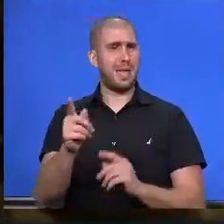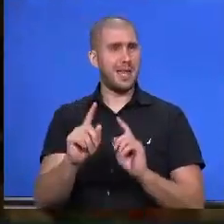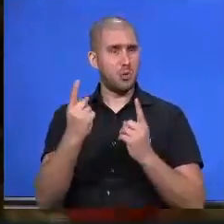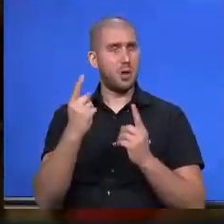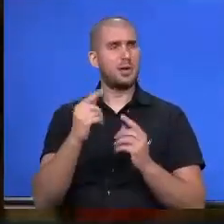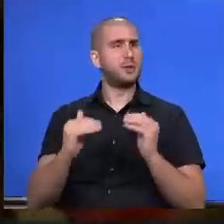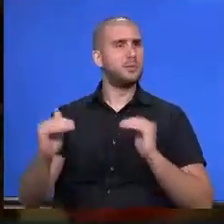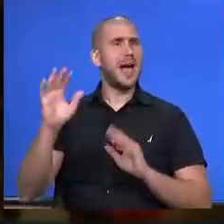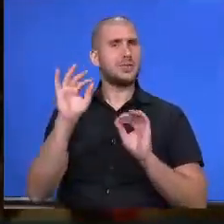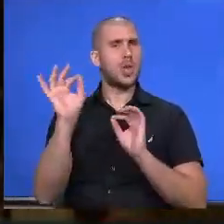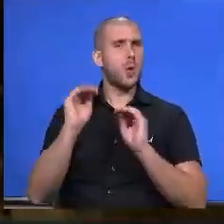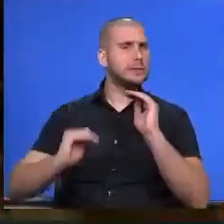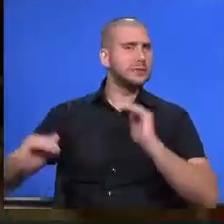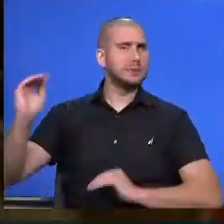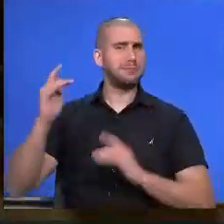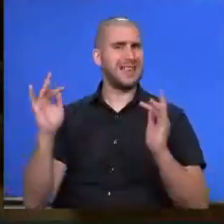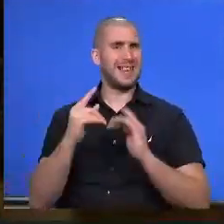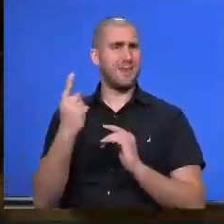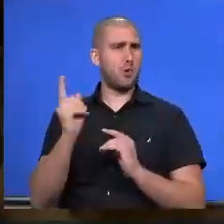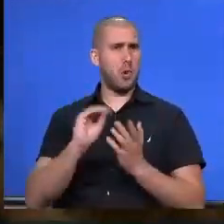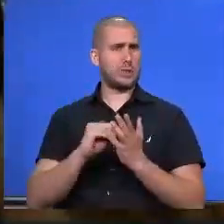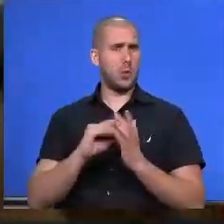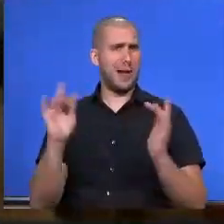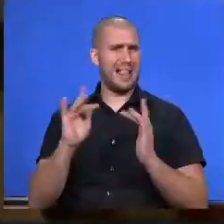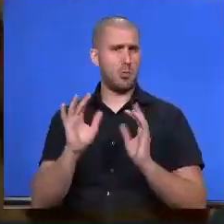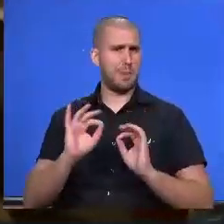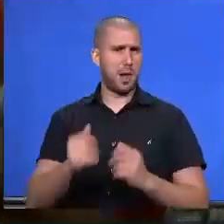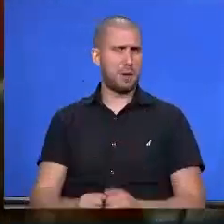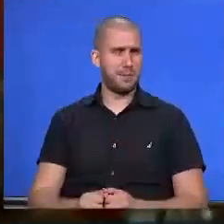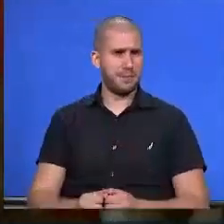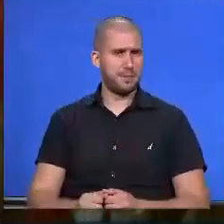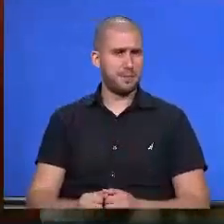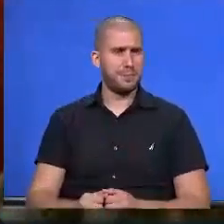של עשרות אחוזים על פני יריביו, הוא לא זקוק לאימותים. נתן גוטמן, וושינגטון.